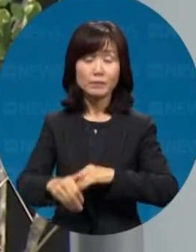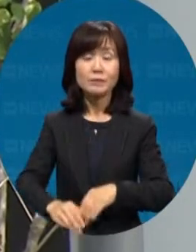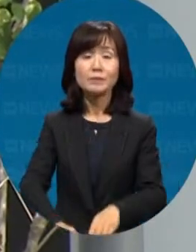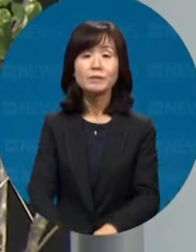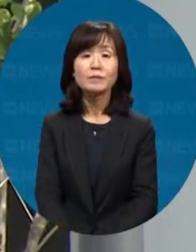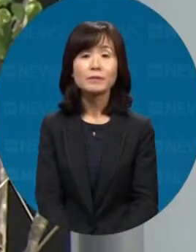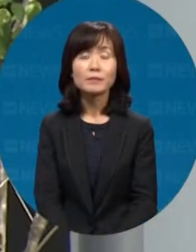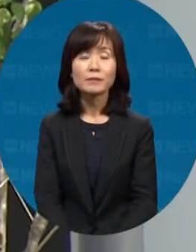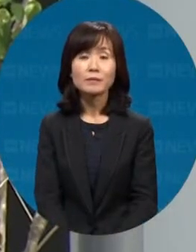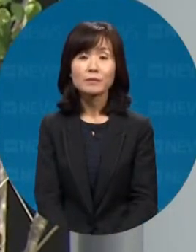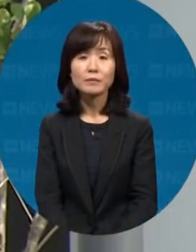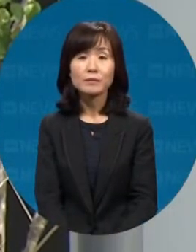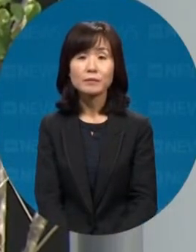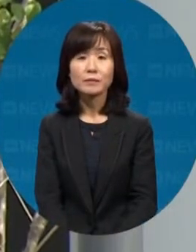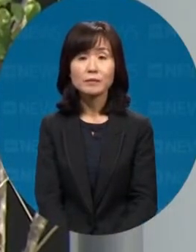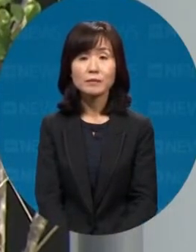ebsu 스타일 합니다